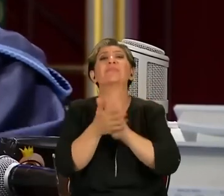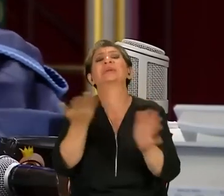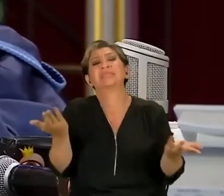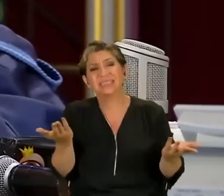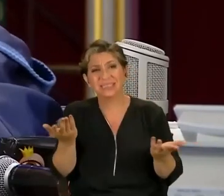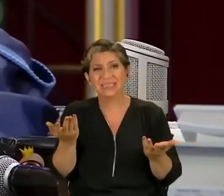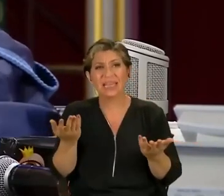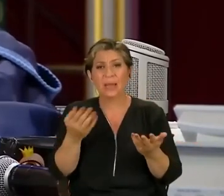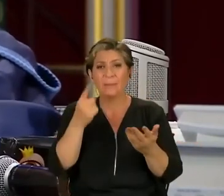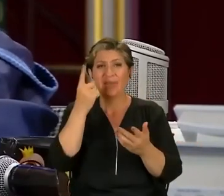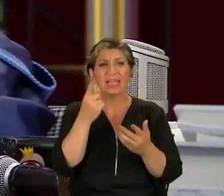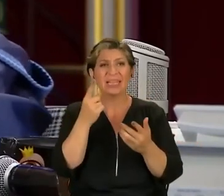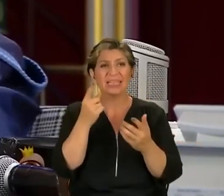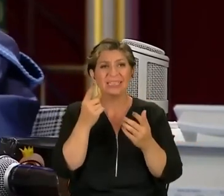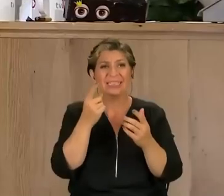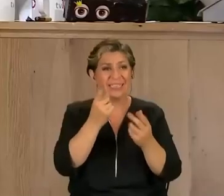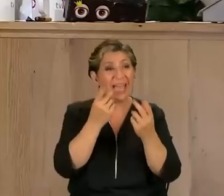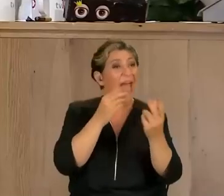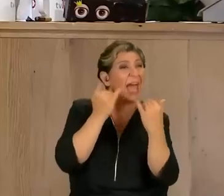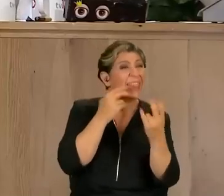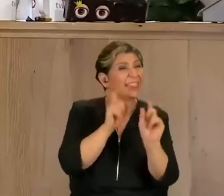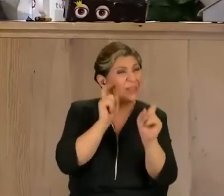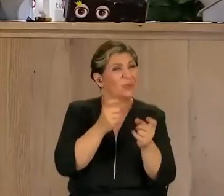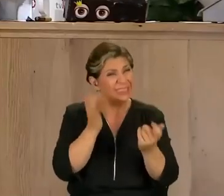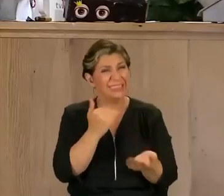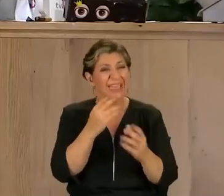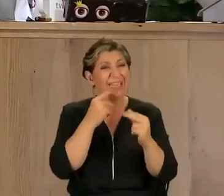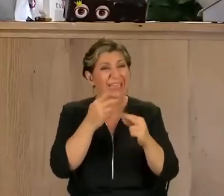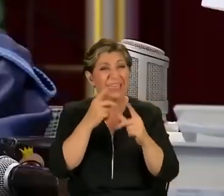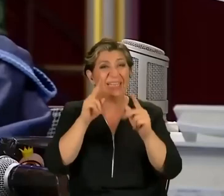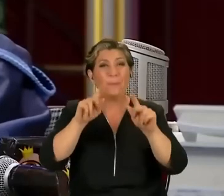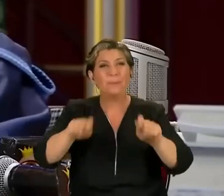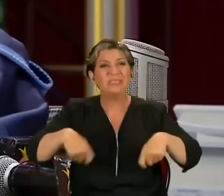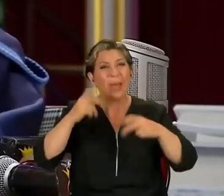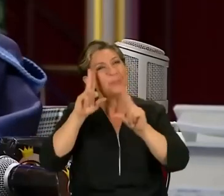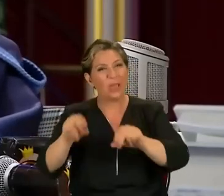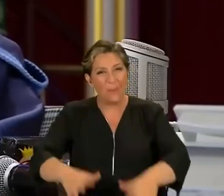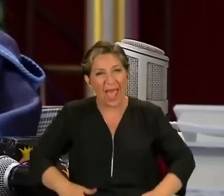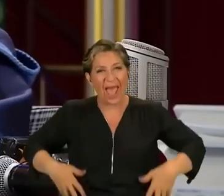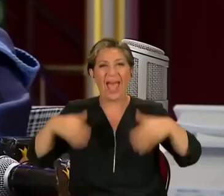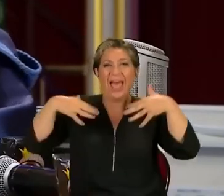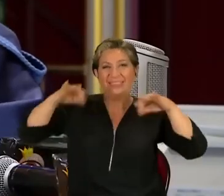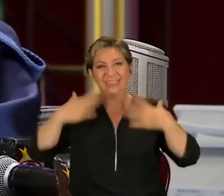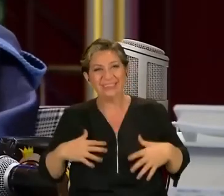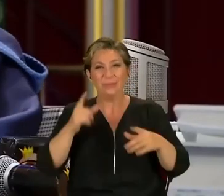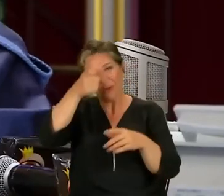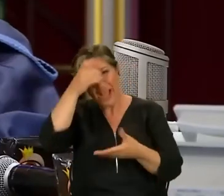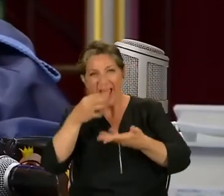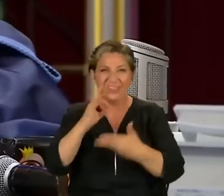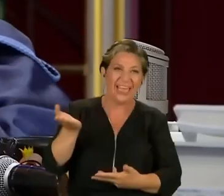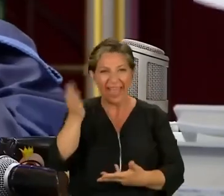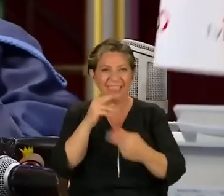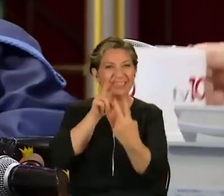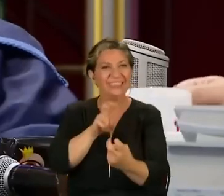bitmez. Oğlum, hani çok, bir çok çan iyi çan arıyorsun, iki dedikodu arıyorsun, evet iki pijamaları çek, evet gel otur bir Türk